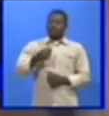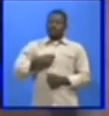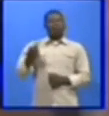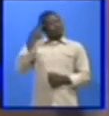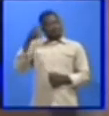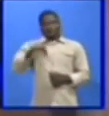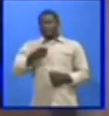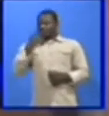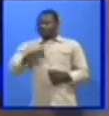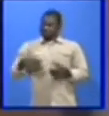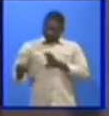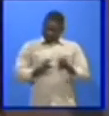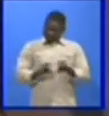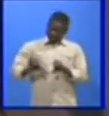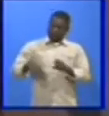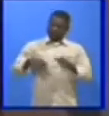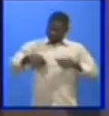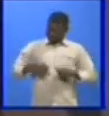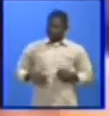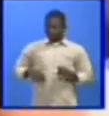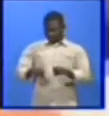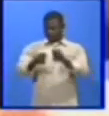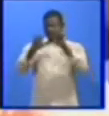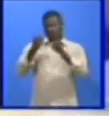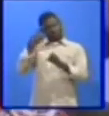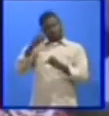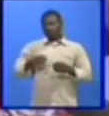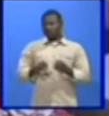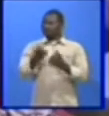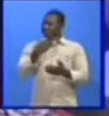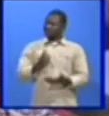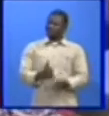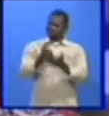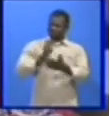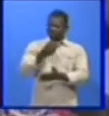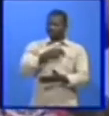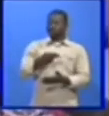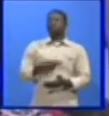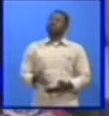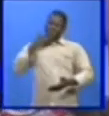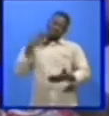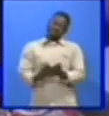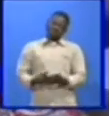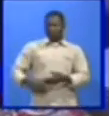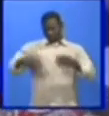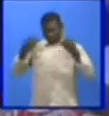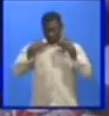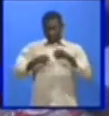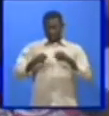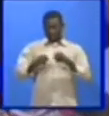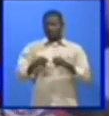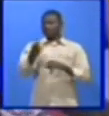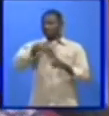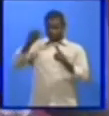finir fort d'ici là. Ça va beaucoup nous arranger, quoi. C'est salutaire. C'est une bonne chose. Bon, on sait que la situation est